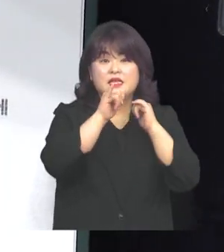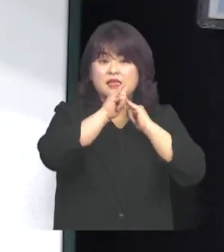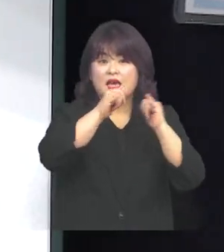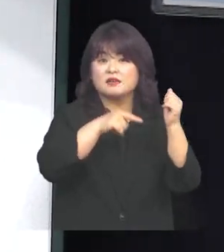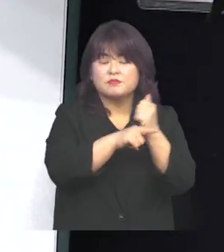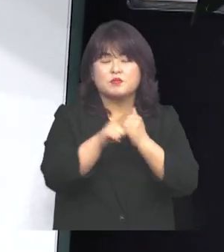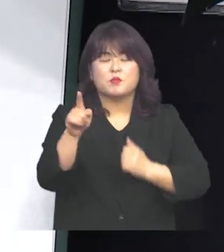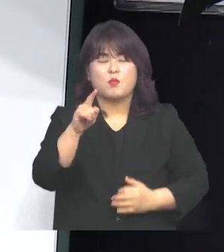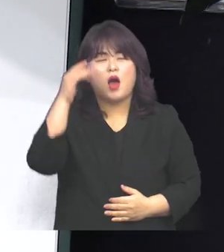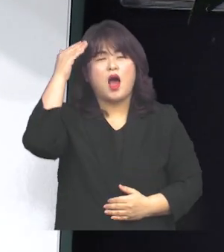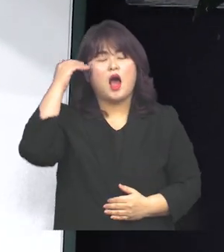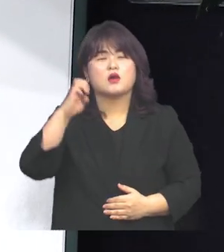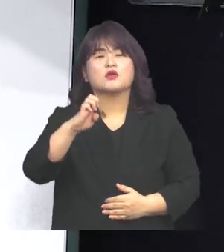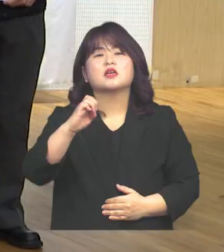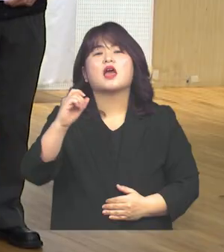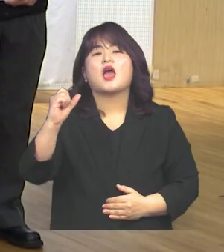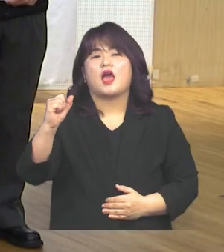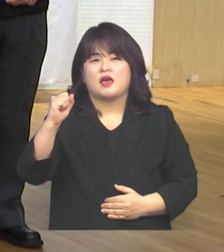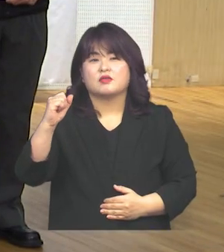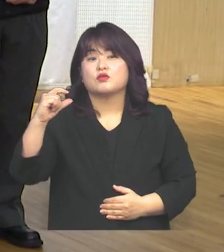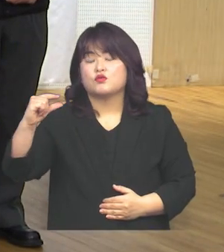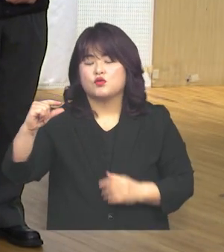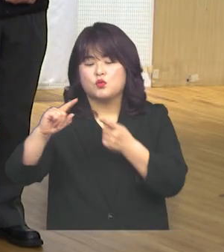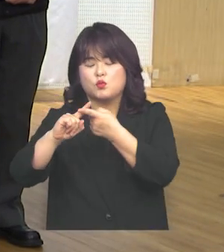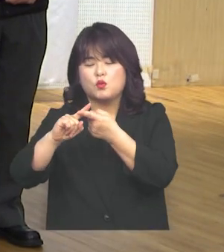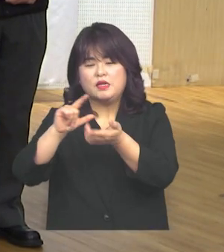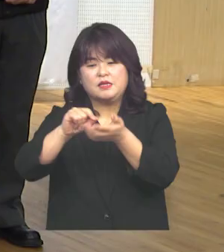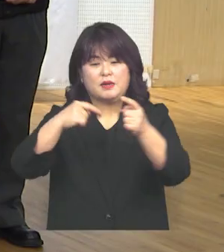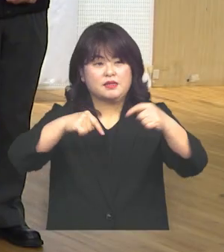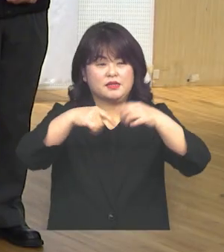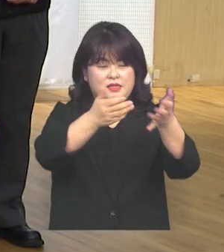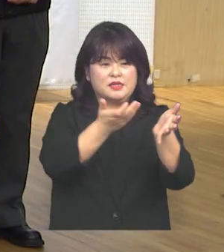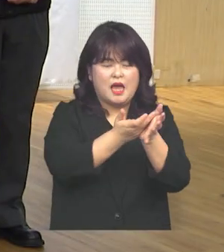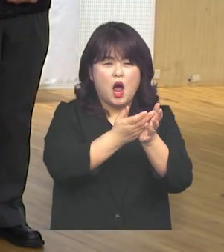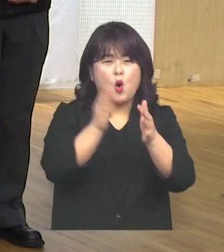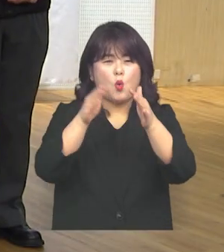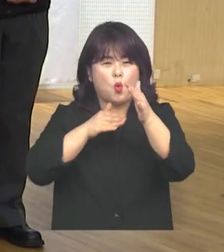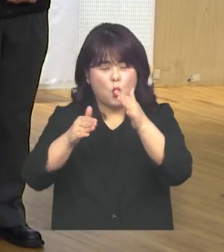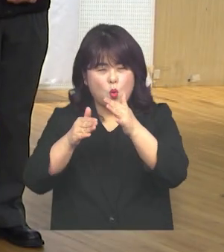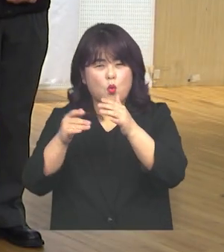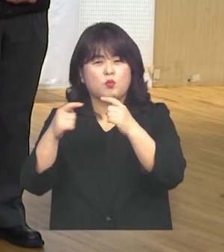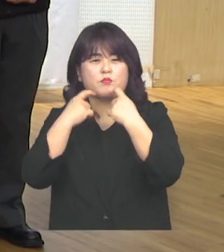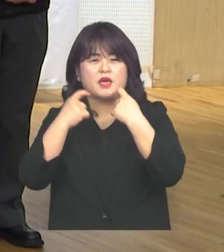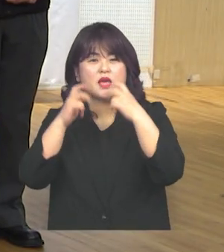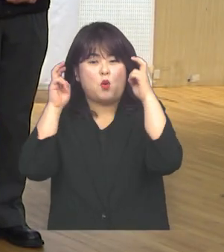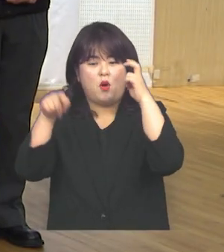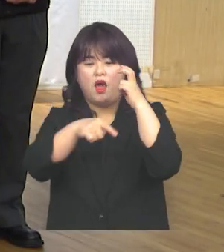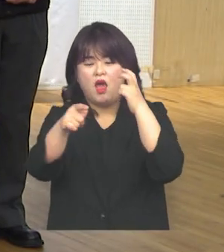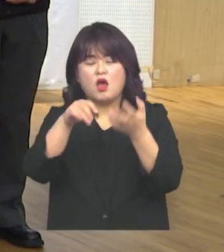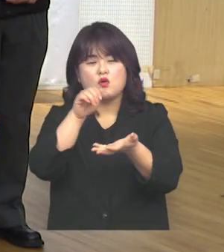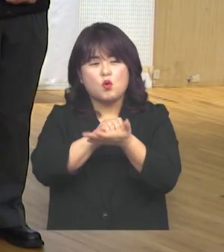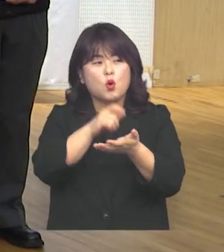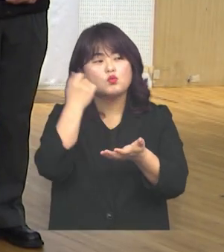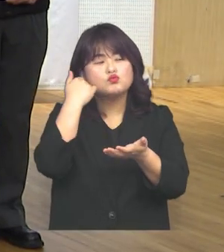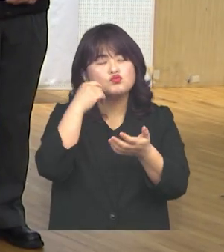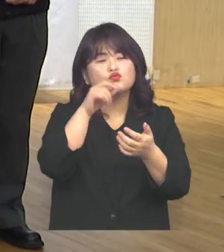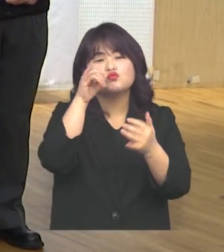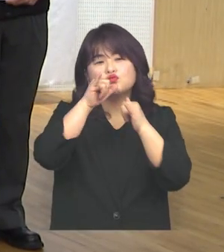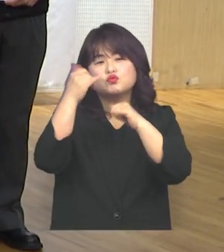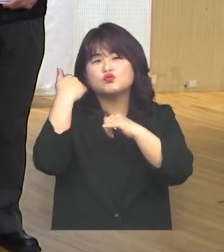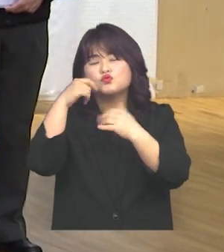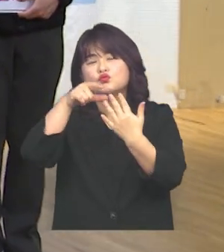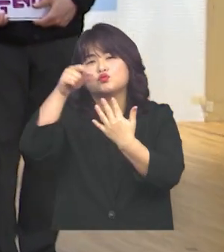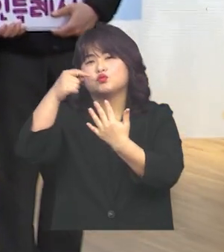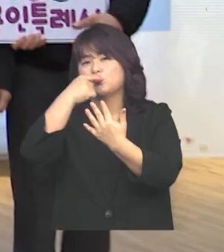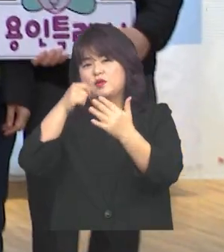한국 ESG 대상은 한국 ESG 학회가 전국 지방자치단체와 공공 민간 기업을 대상으로 우수기관을